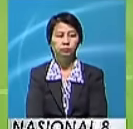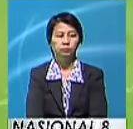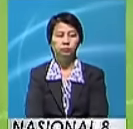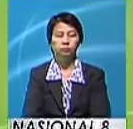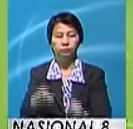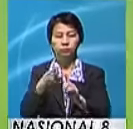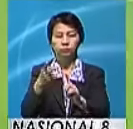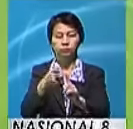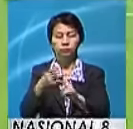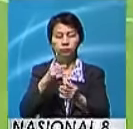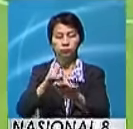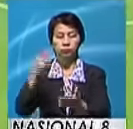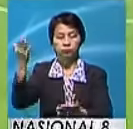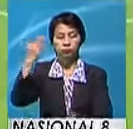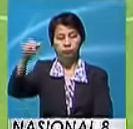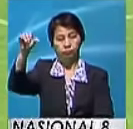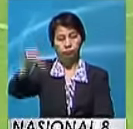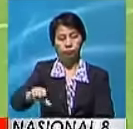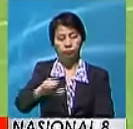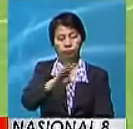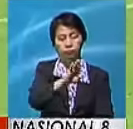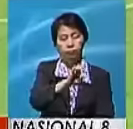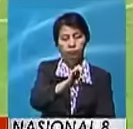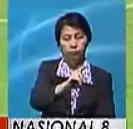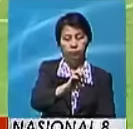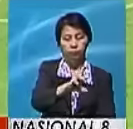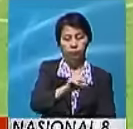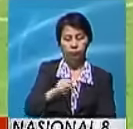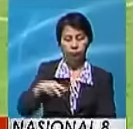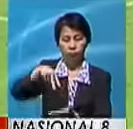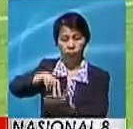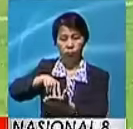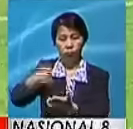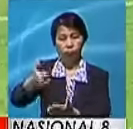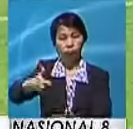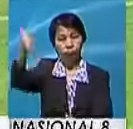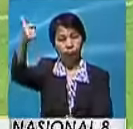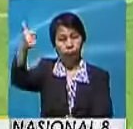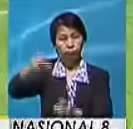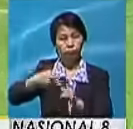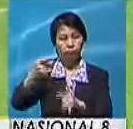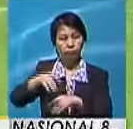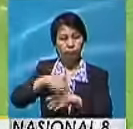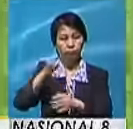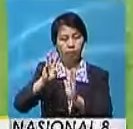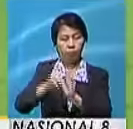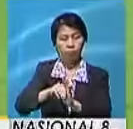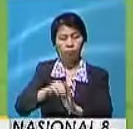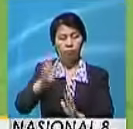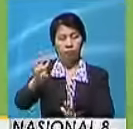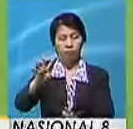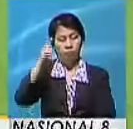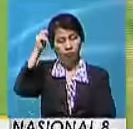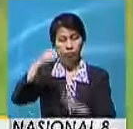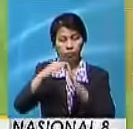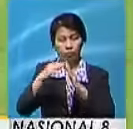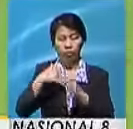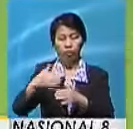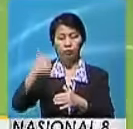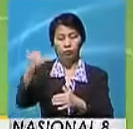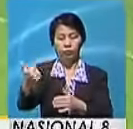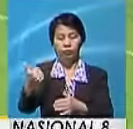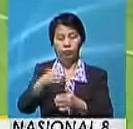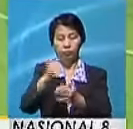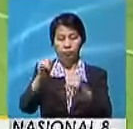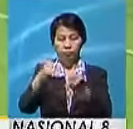Pulau Pinang yang minggu lalu tewas kepada Velcra FC bangkit untuk menebus kekecewaan. Seawal minit keempat, tuan rumah berada di depan apabila